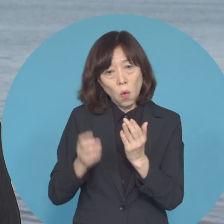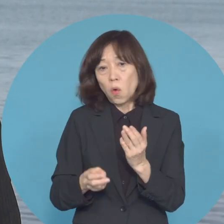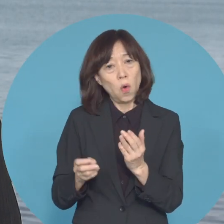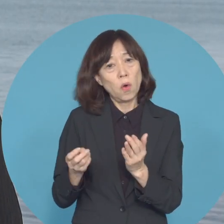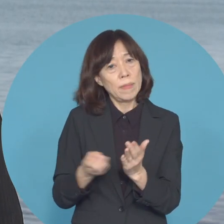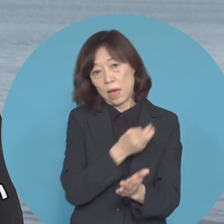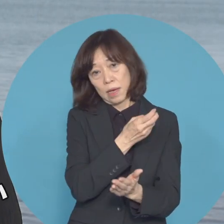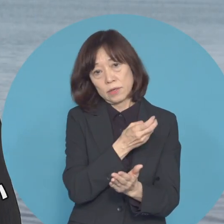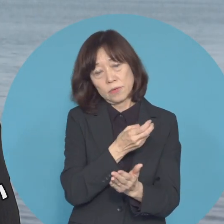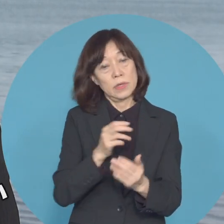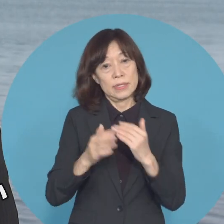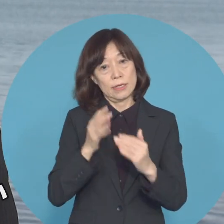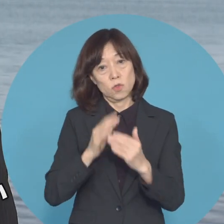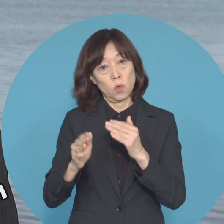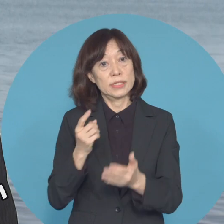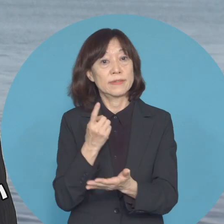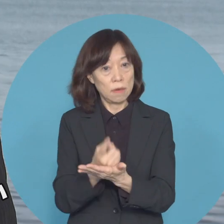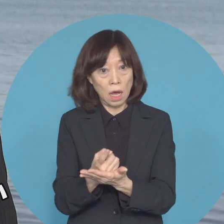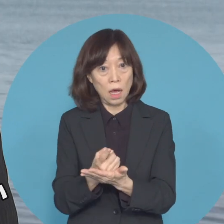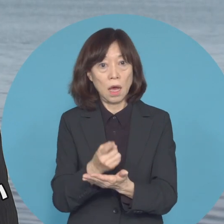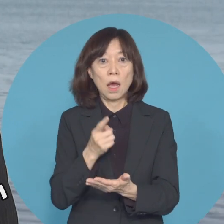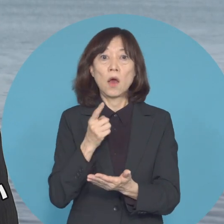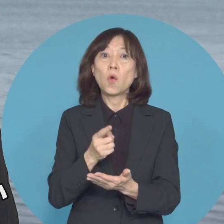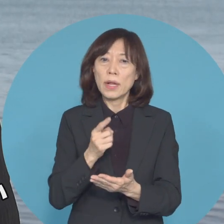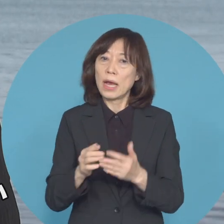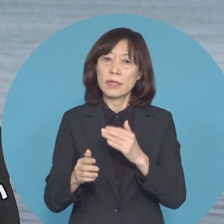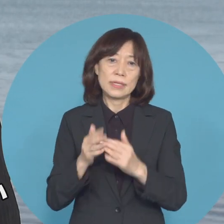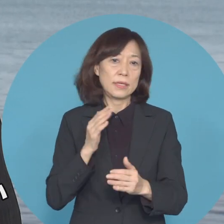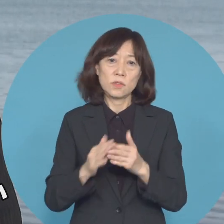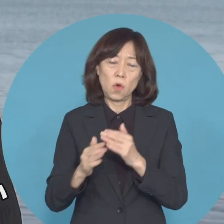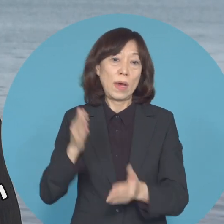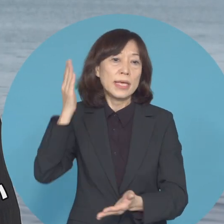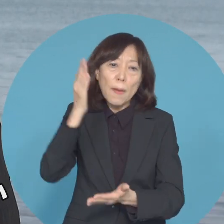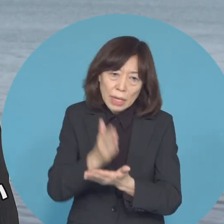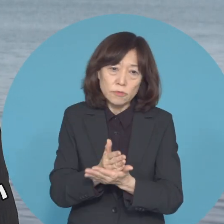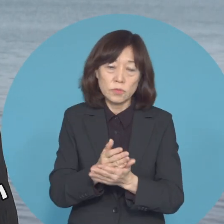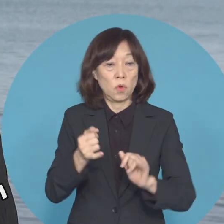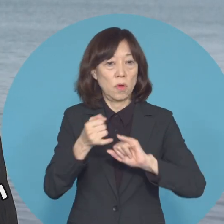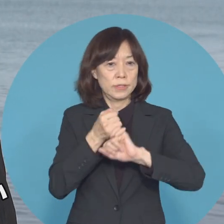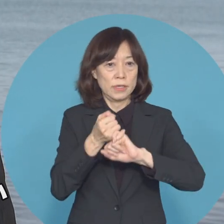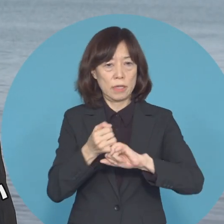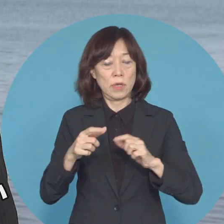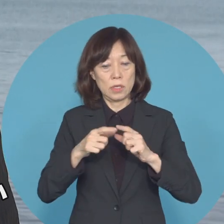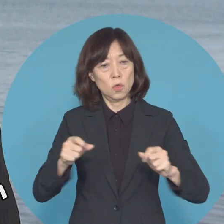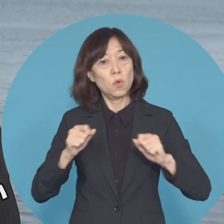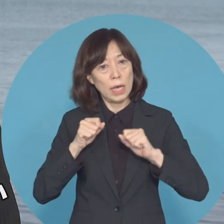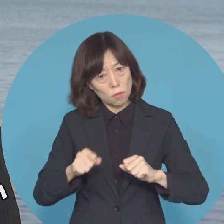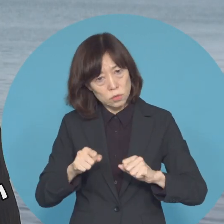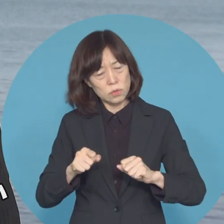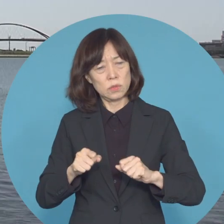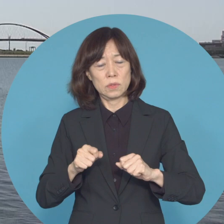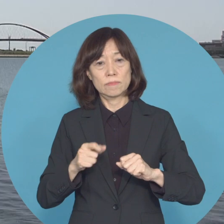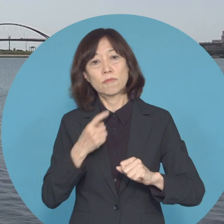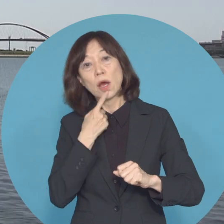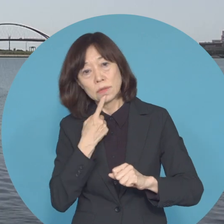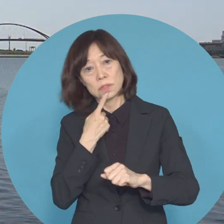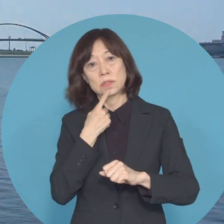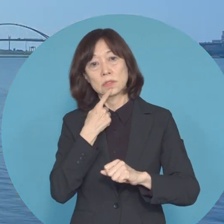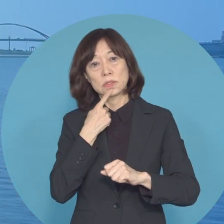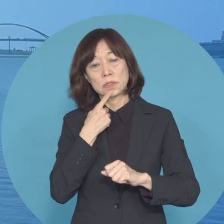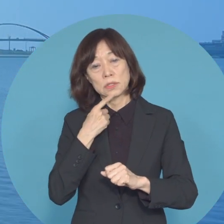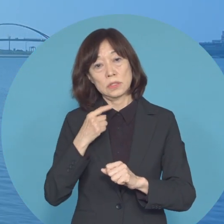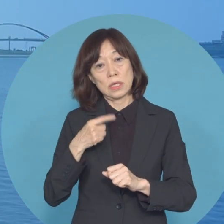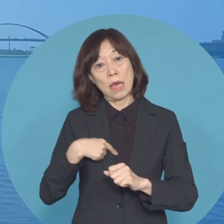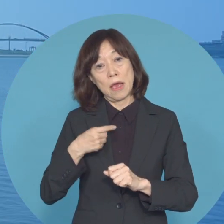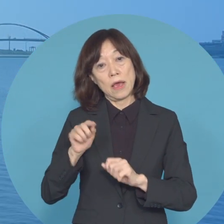する、これが二度と戦争はしないと誓った日本のやることでしょうか。自